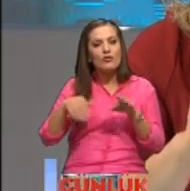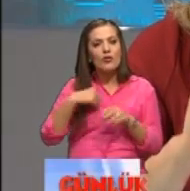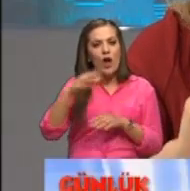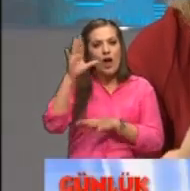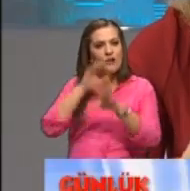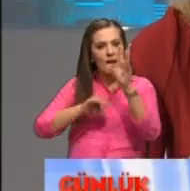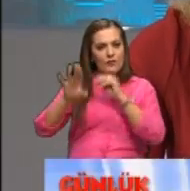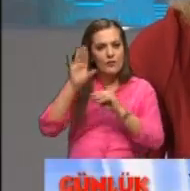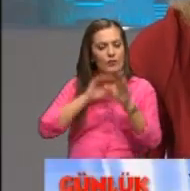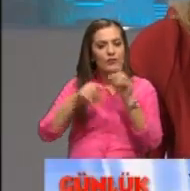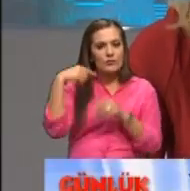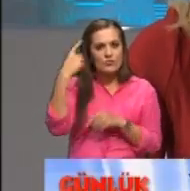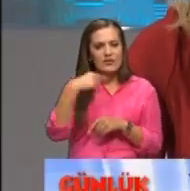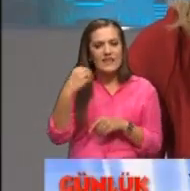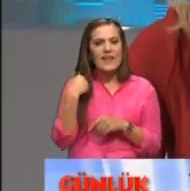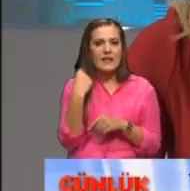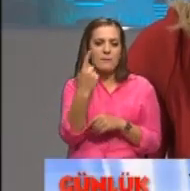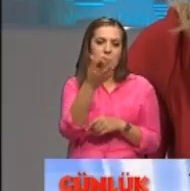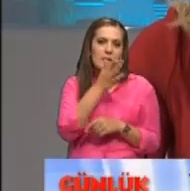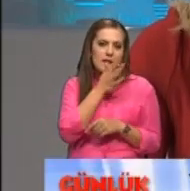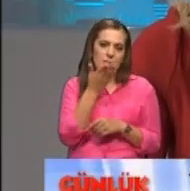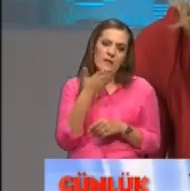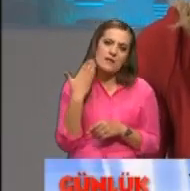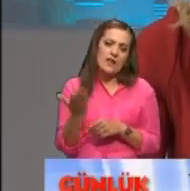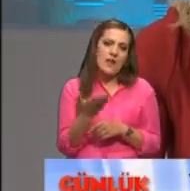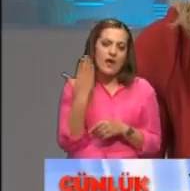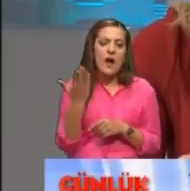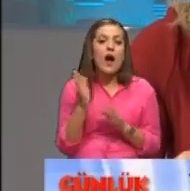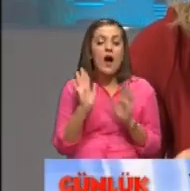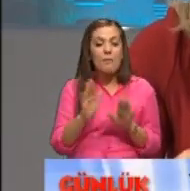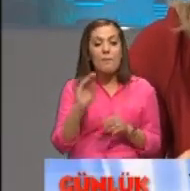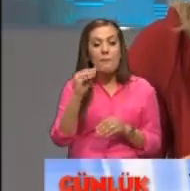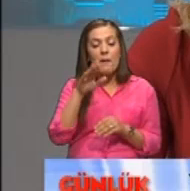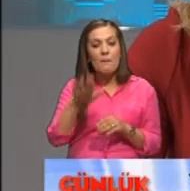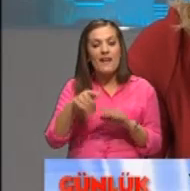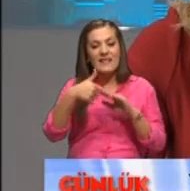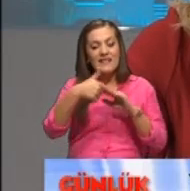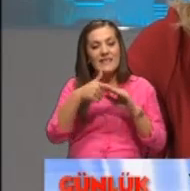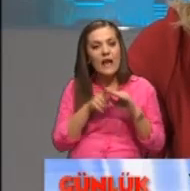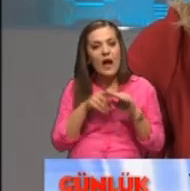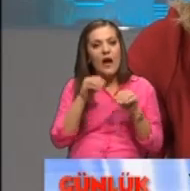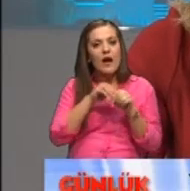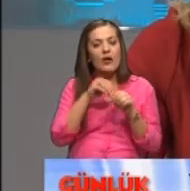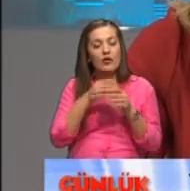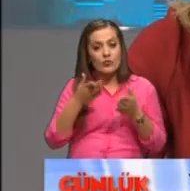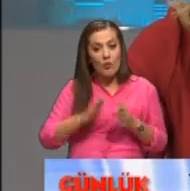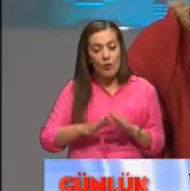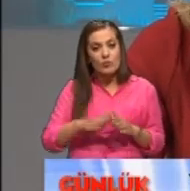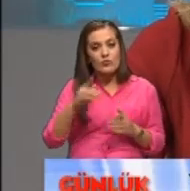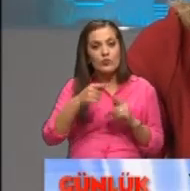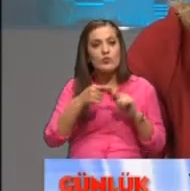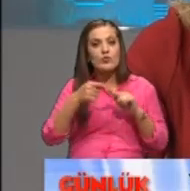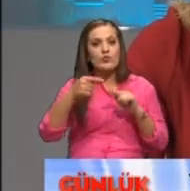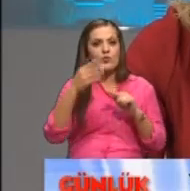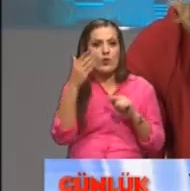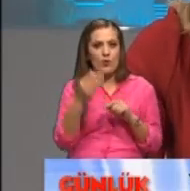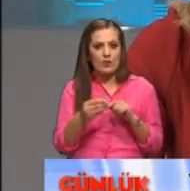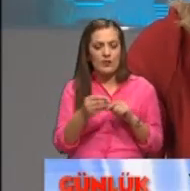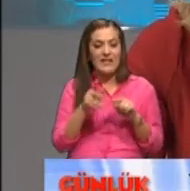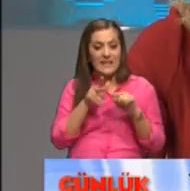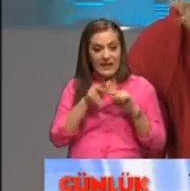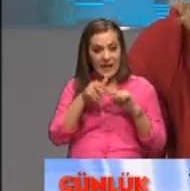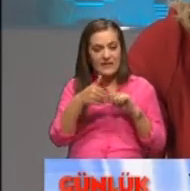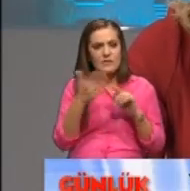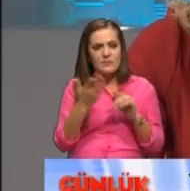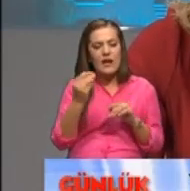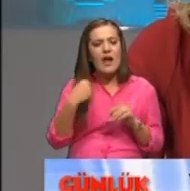öğreniyorlar çünkü. Güzel. Ama, işte bak yeni bir bilgi mesela. Evet. Değil mi? Ama bebeklerin tırnakları doğuştan itibaren uzundur.